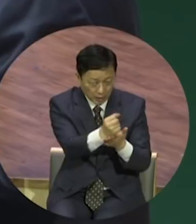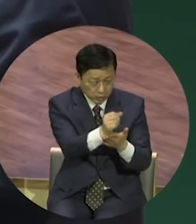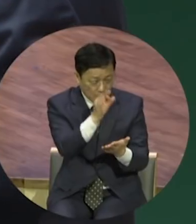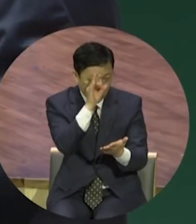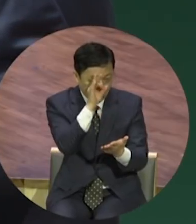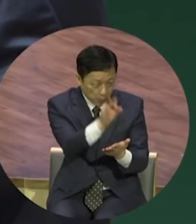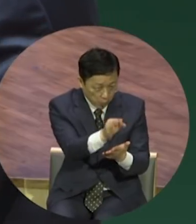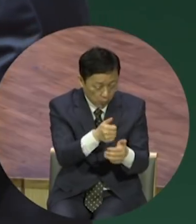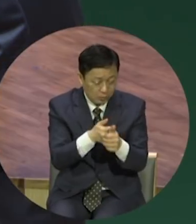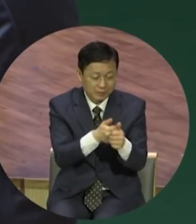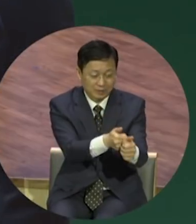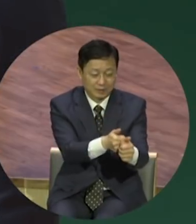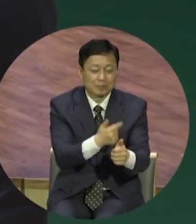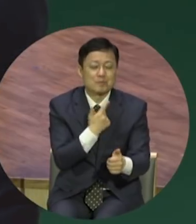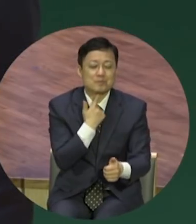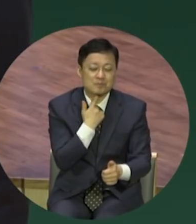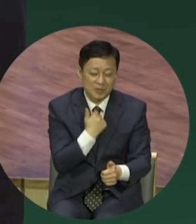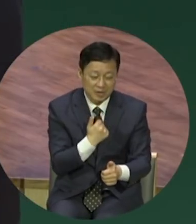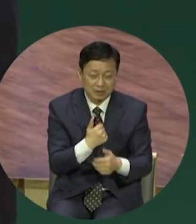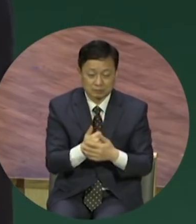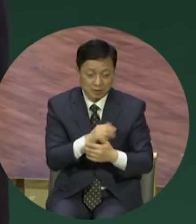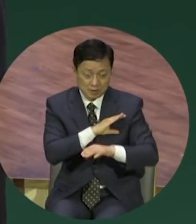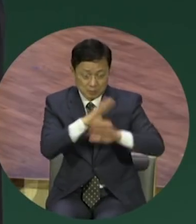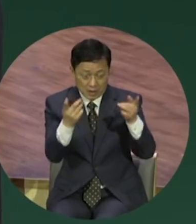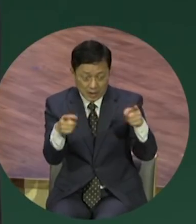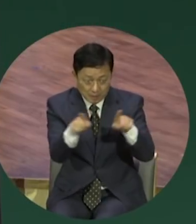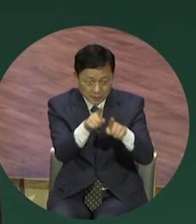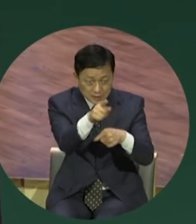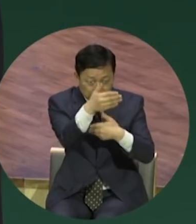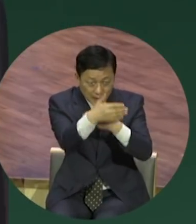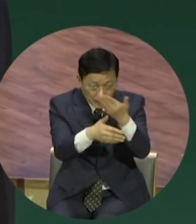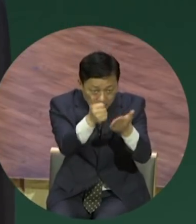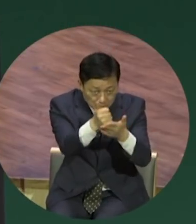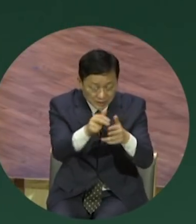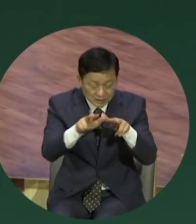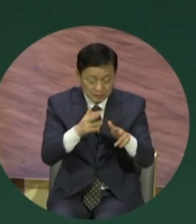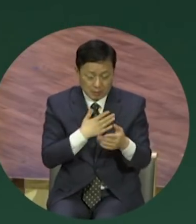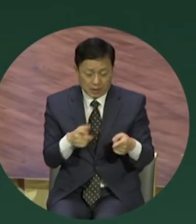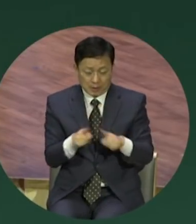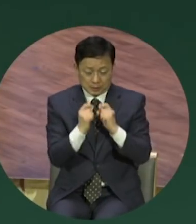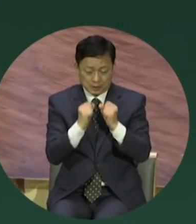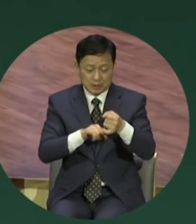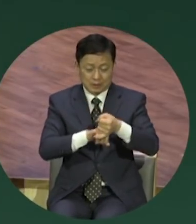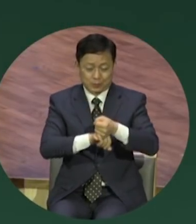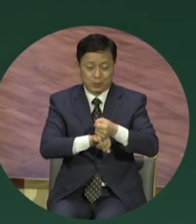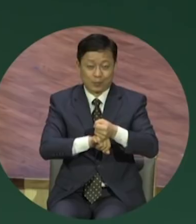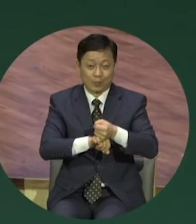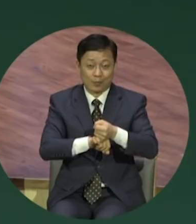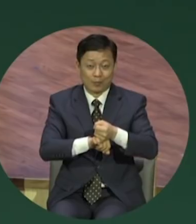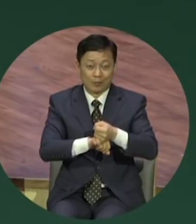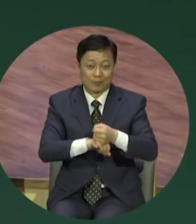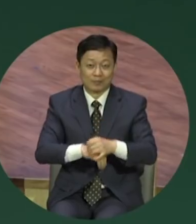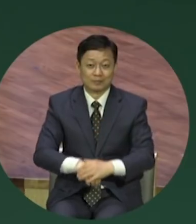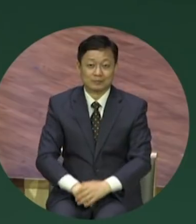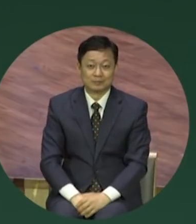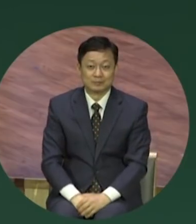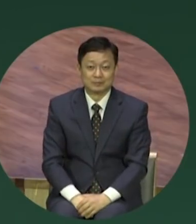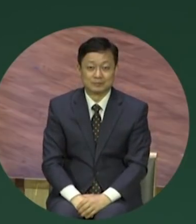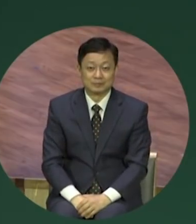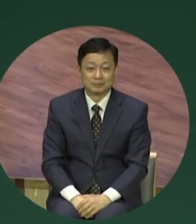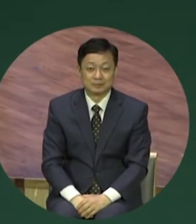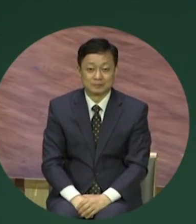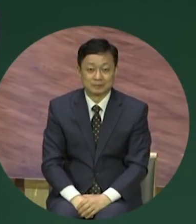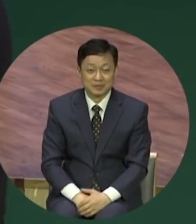fully enjoyed those answers. 모세와 함께했던 것처럼 너와 함께하겠다. And God told him, just as I was with Moses, I shall be with you. 절대 이